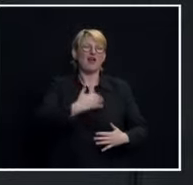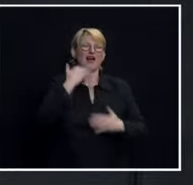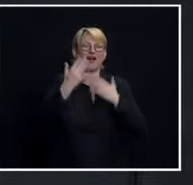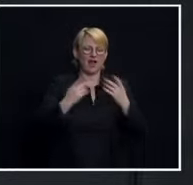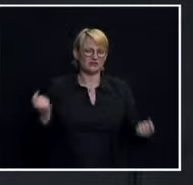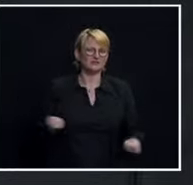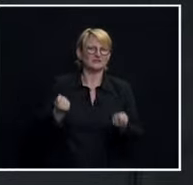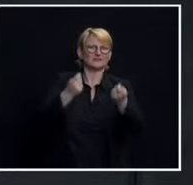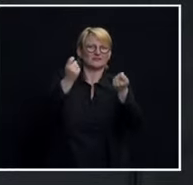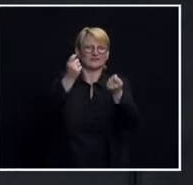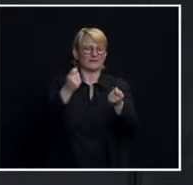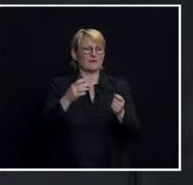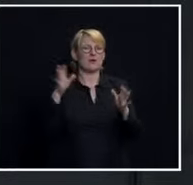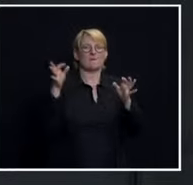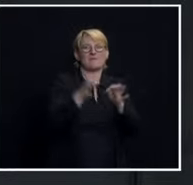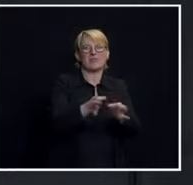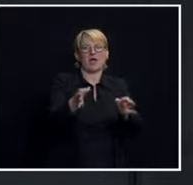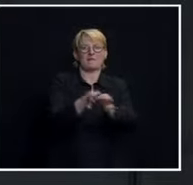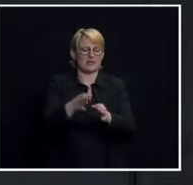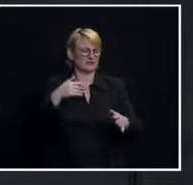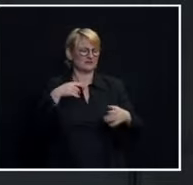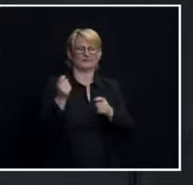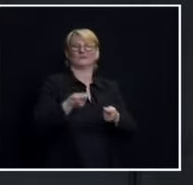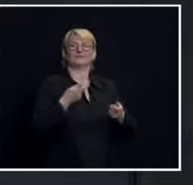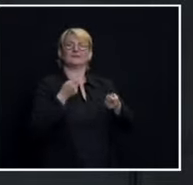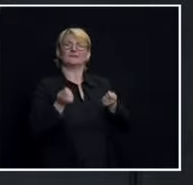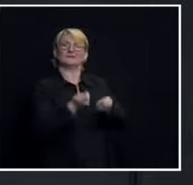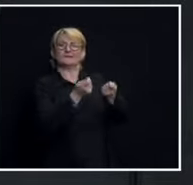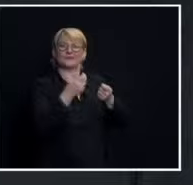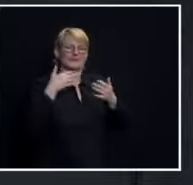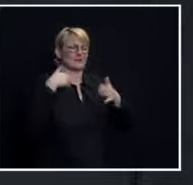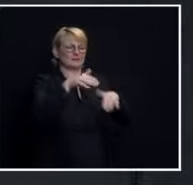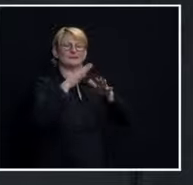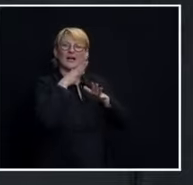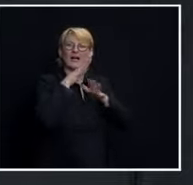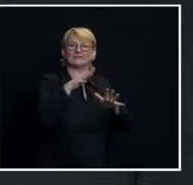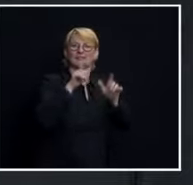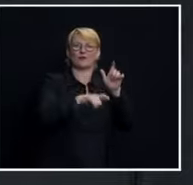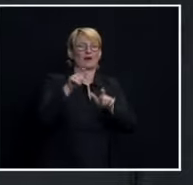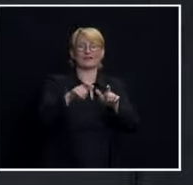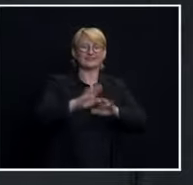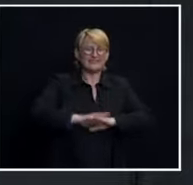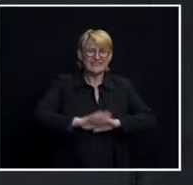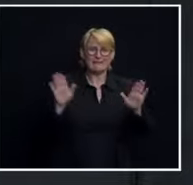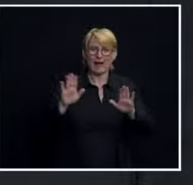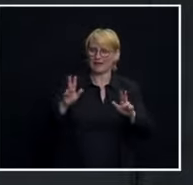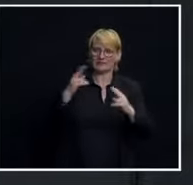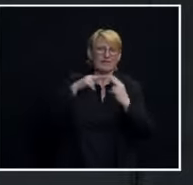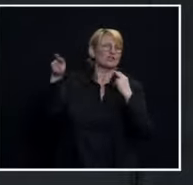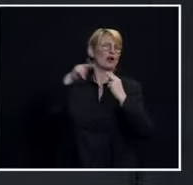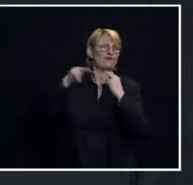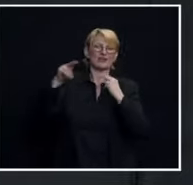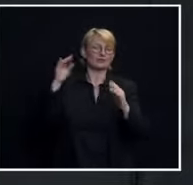Hetzkampagnen gegen Minderheiten loszutreten. Und das, meine Damen und Herren, gilt für uns alle und überall,